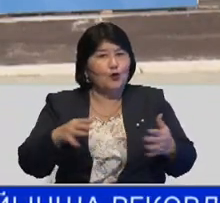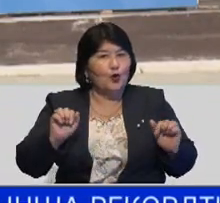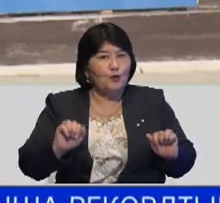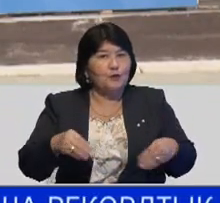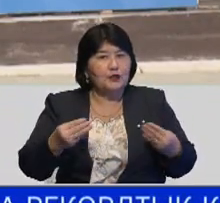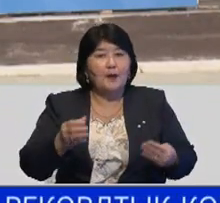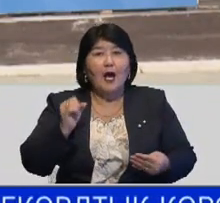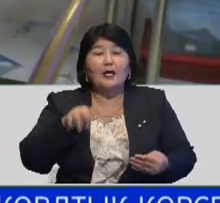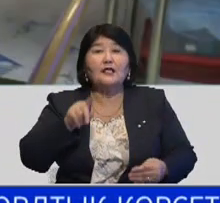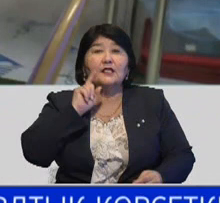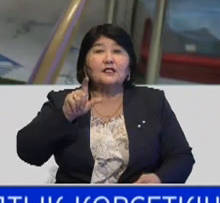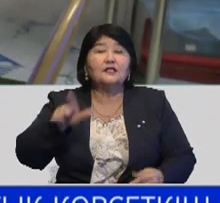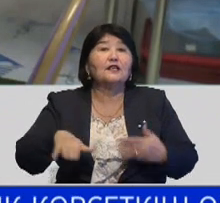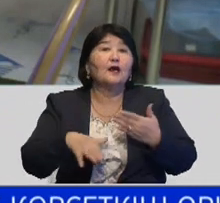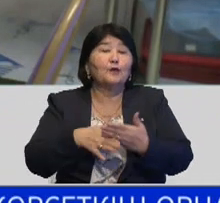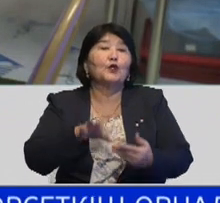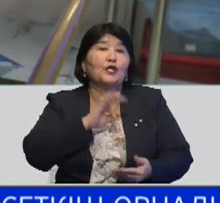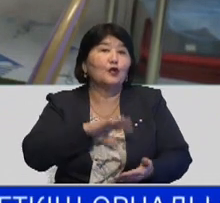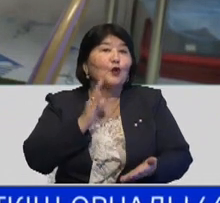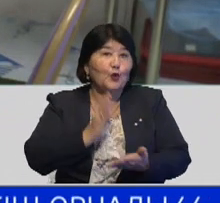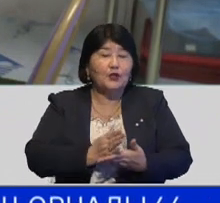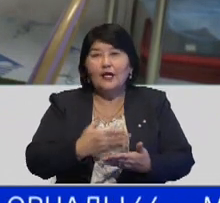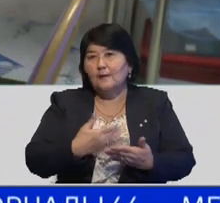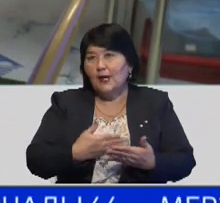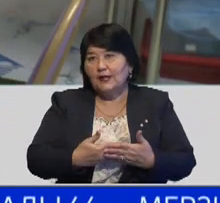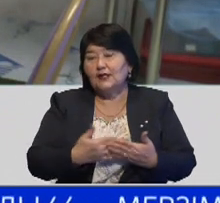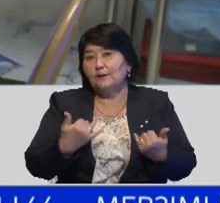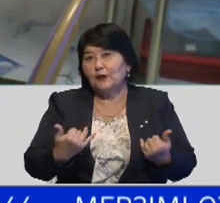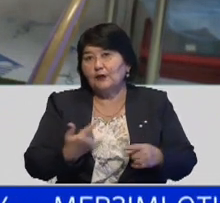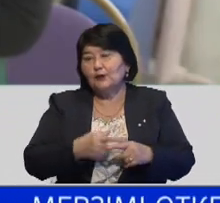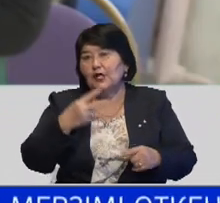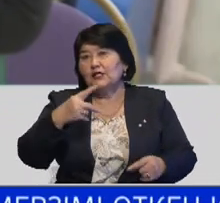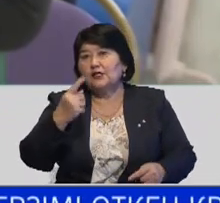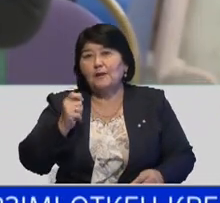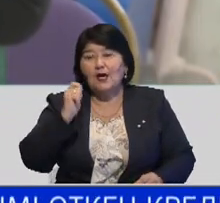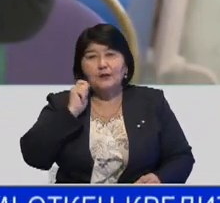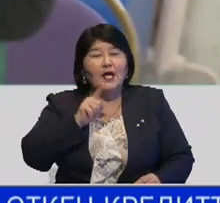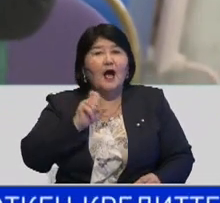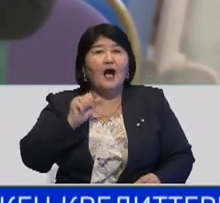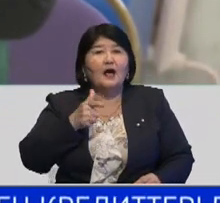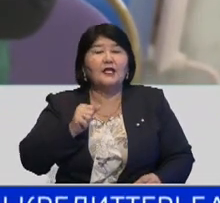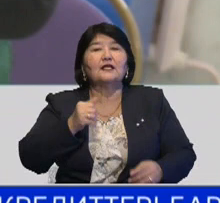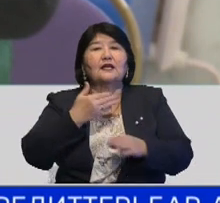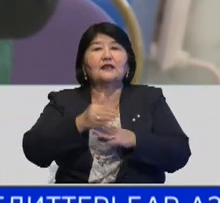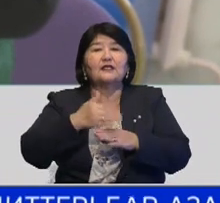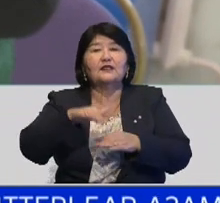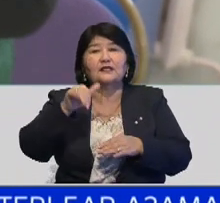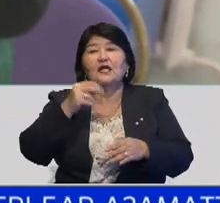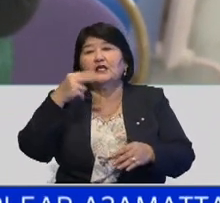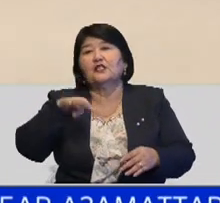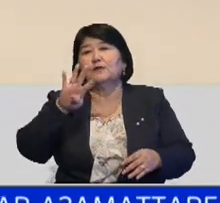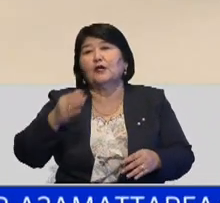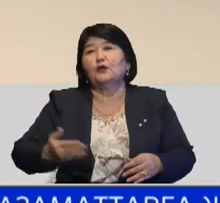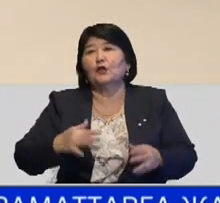бар. Аралдық жастар бұл қолдаудың игілігін көруде. Мәселен, биылдың өзінде 21 жас аграрлық несие корпорациясы арқылы 24